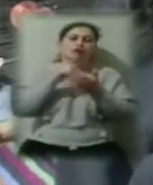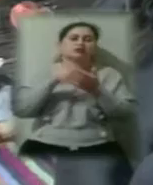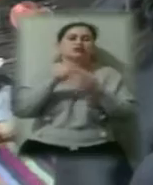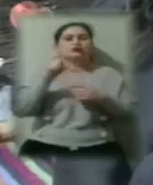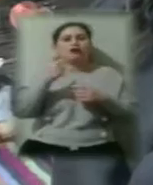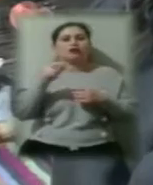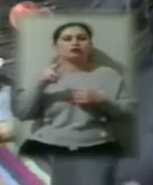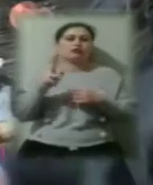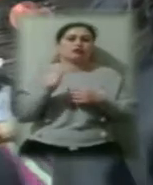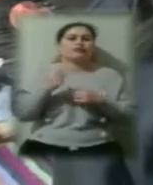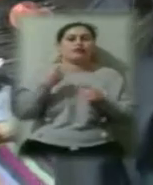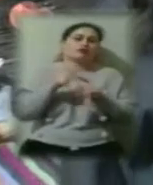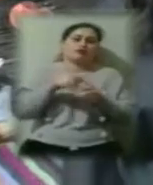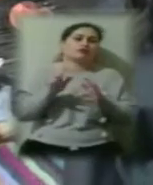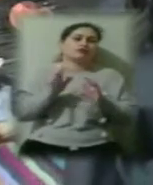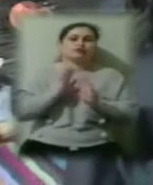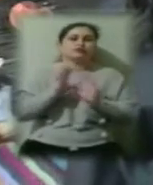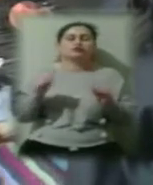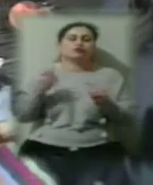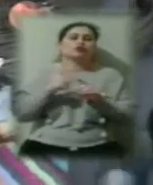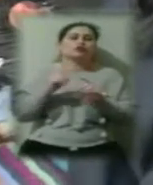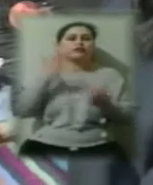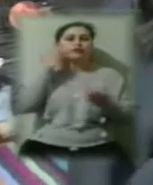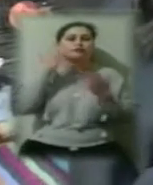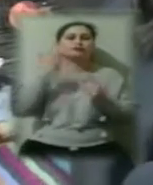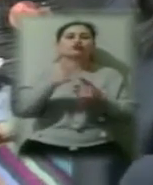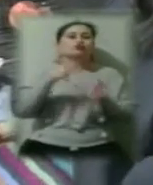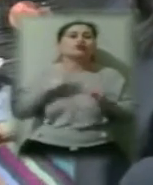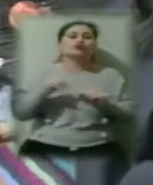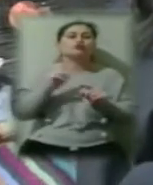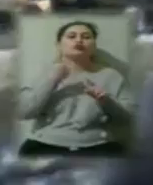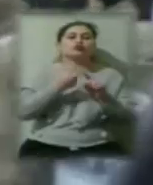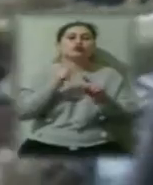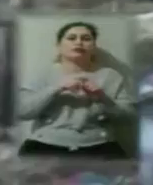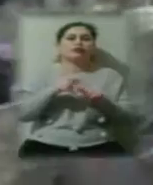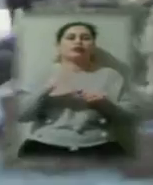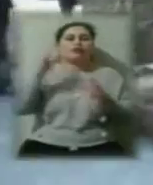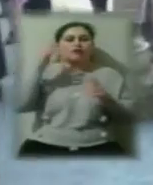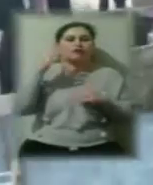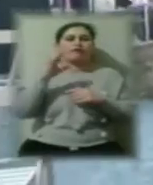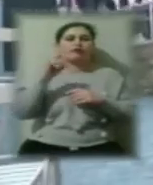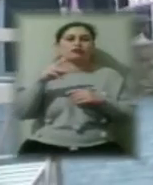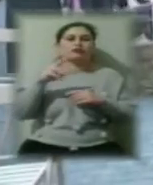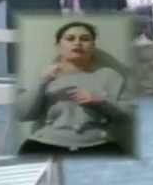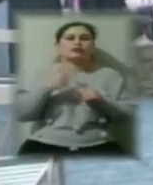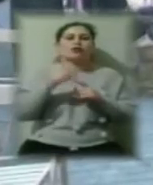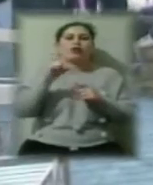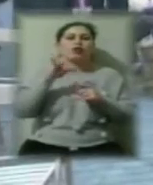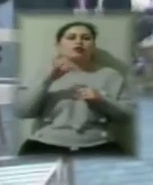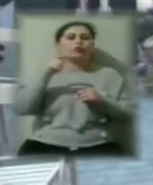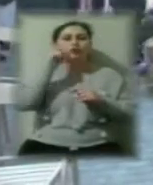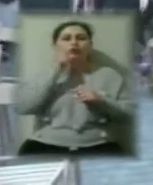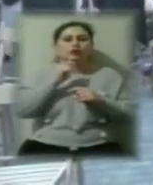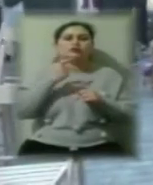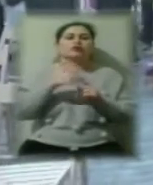Ну ось. А що це у вас за костюми, що у вас за образ? Відьми. Хеловін по-українськи – це,